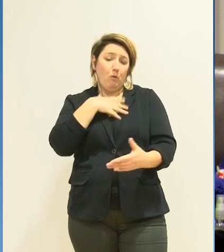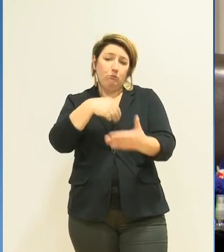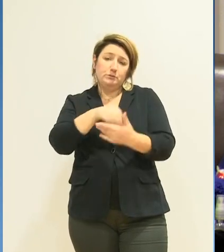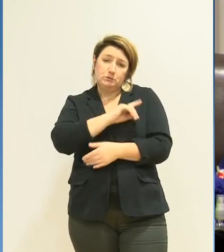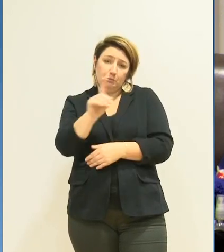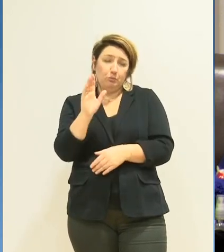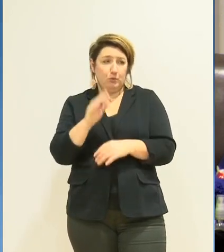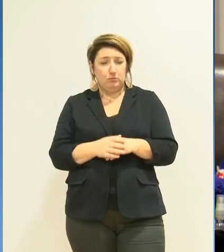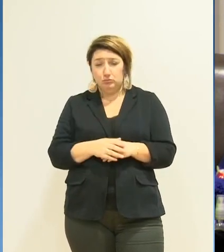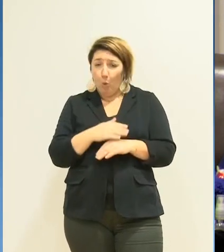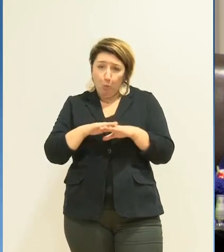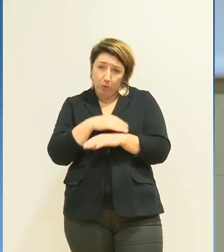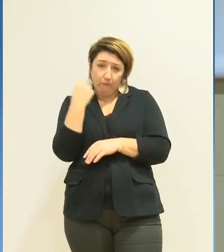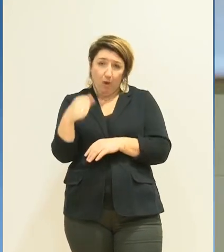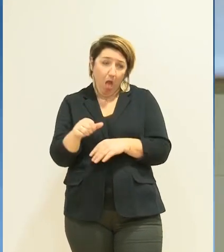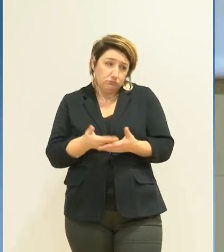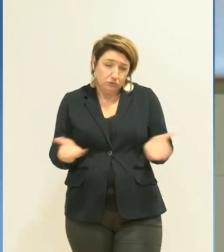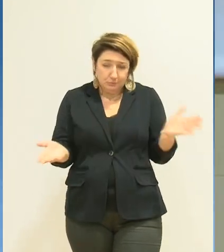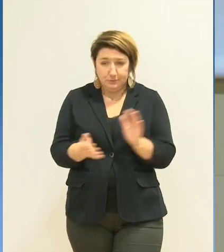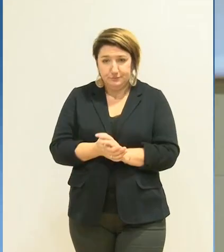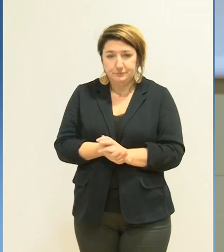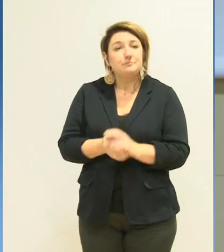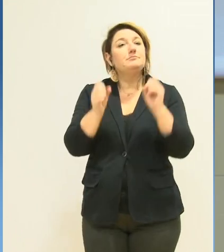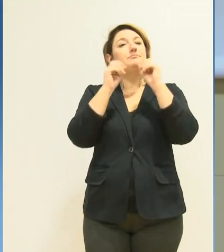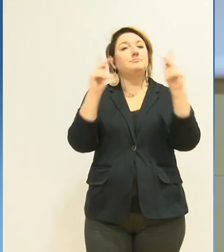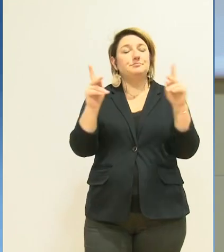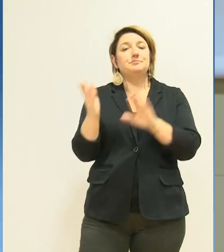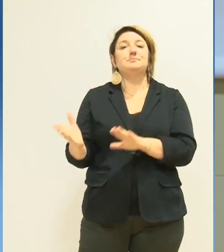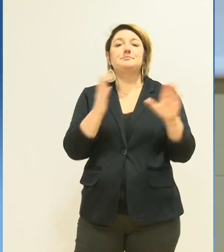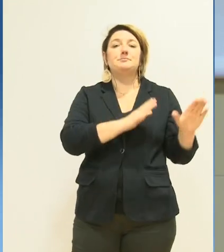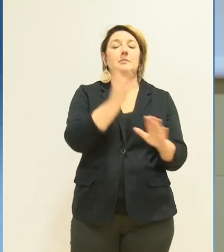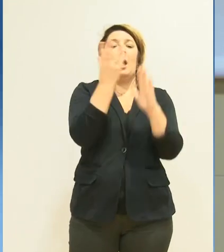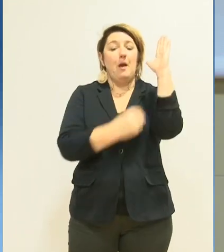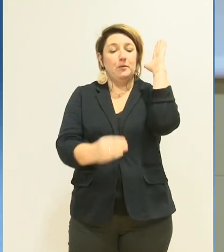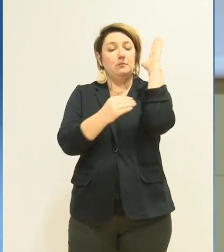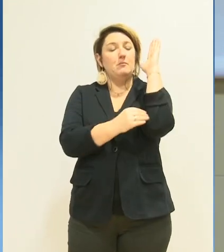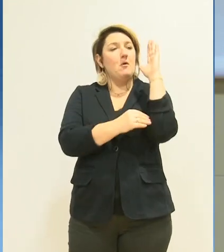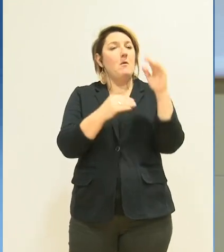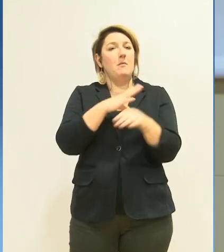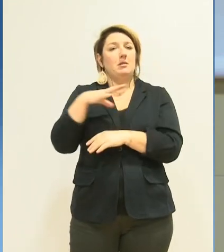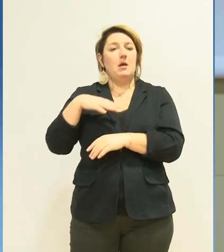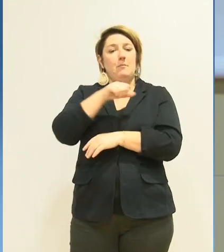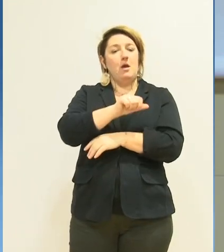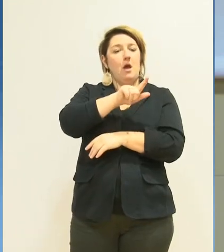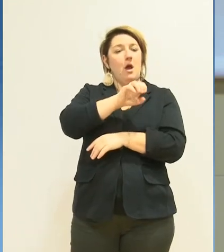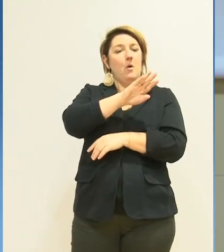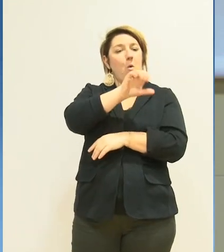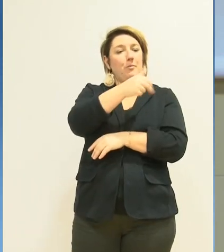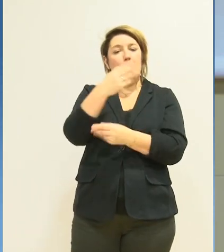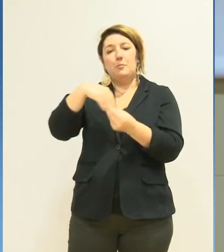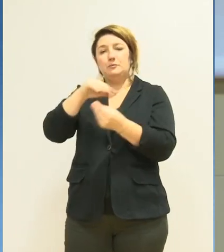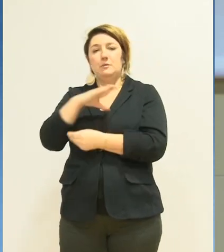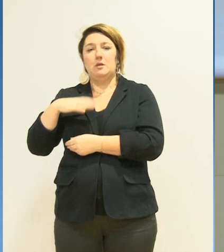raison c'est noté donc je mets l'amendement déposé par anne chabot bien à bernadette cadoux aux voix qui